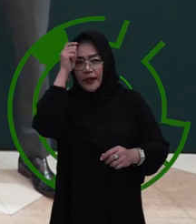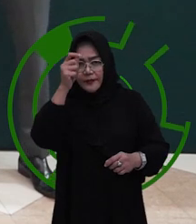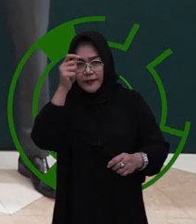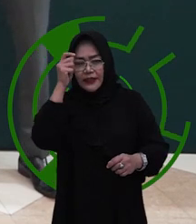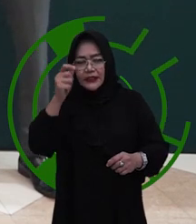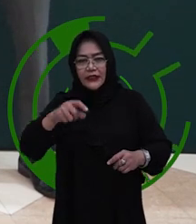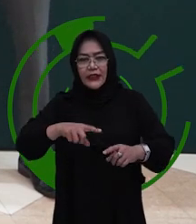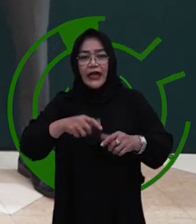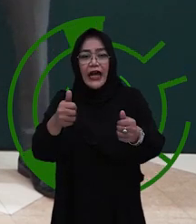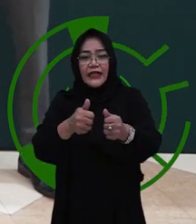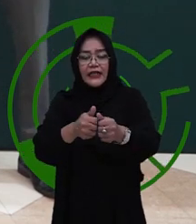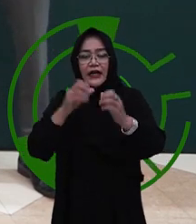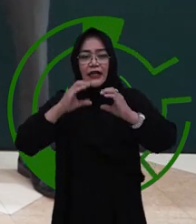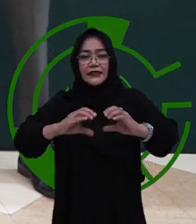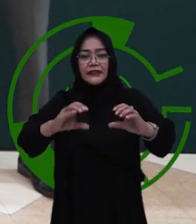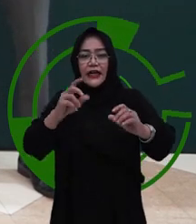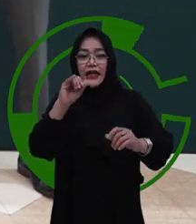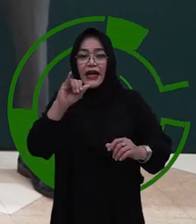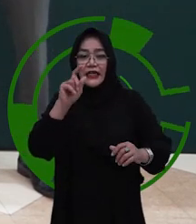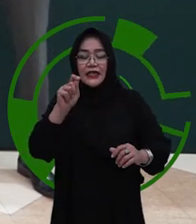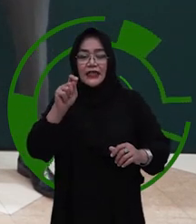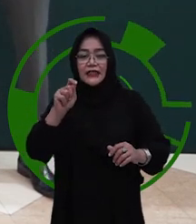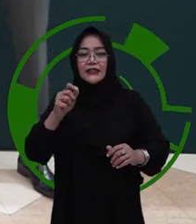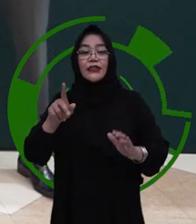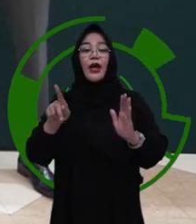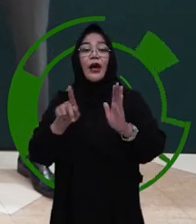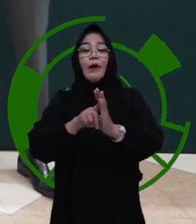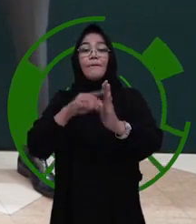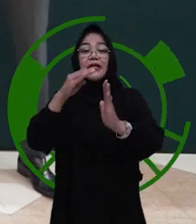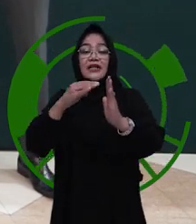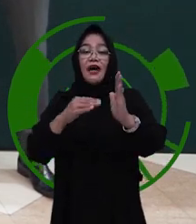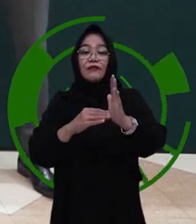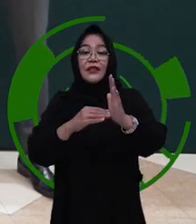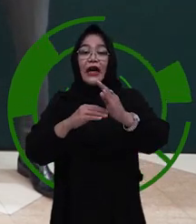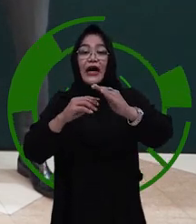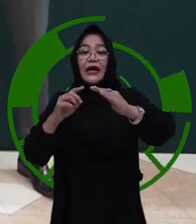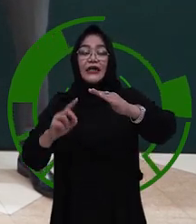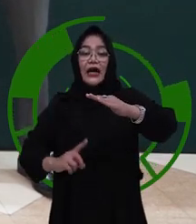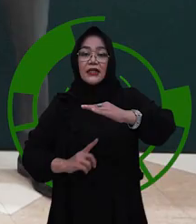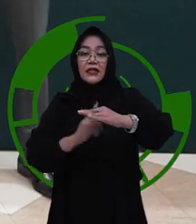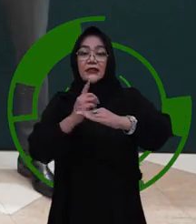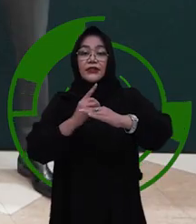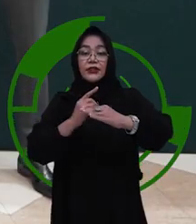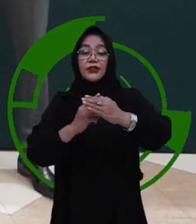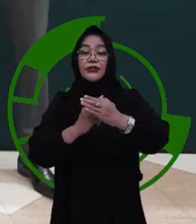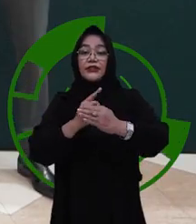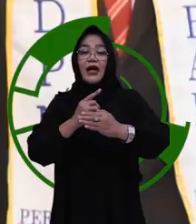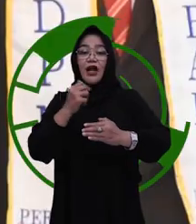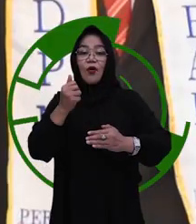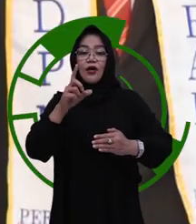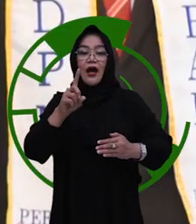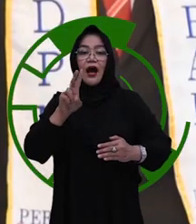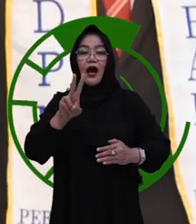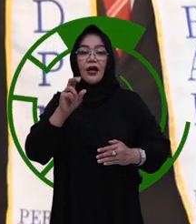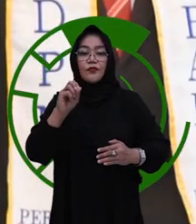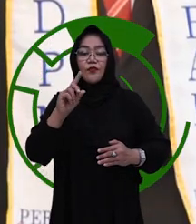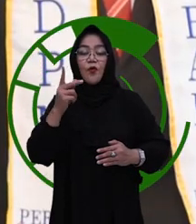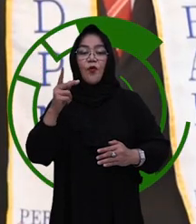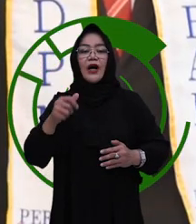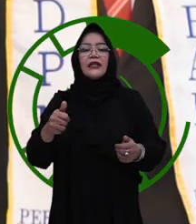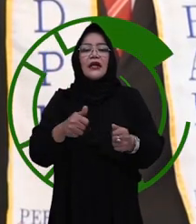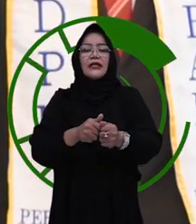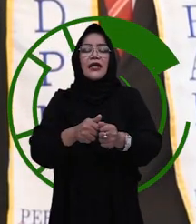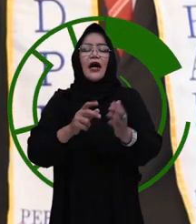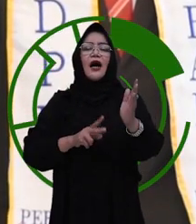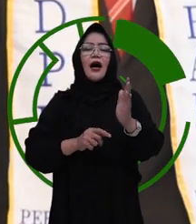dengan sistem digitalisasi pendaftaran calon advokat yang akan disumpah oleh Pengadilan Tinggi